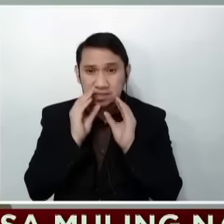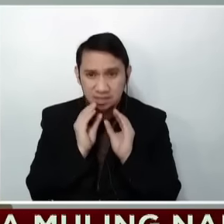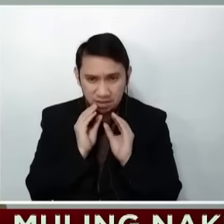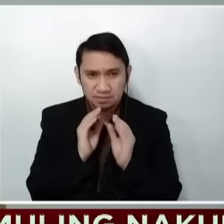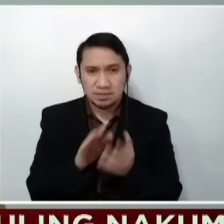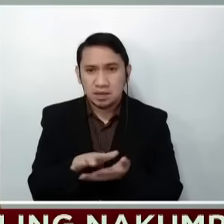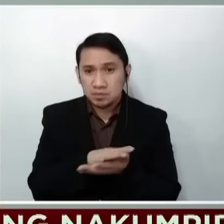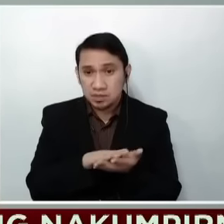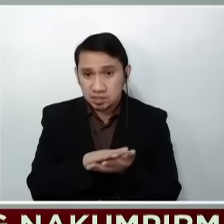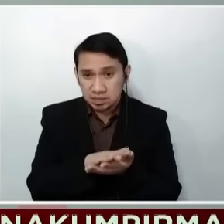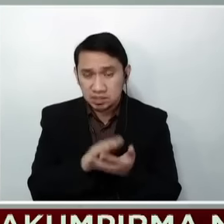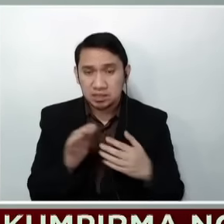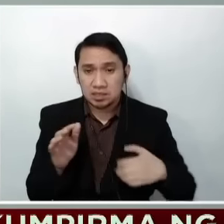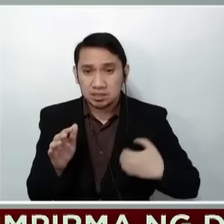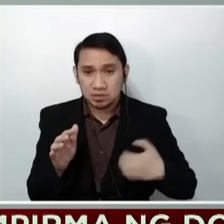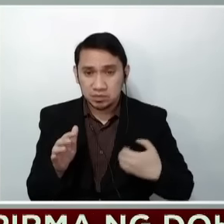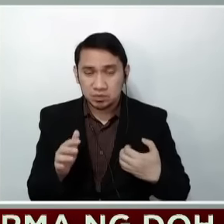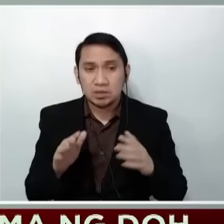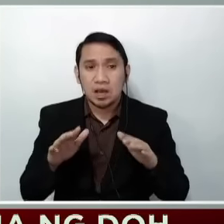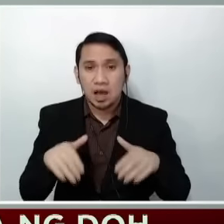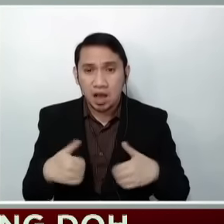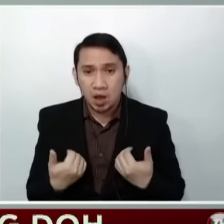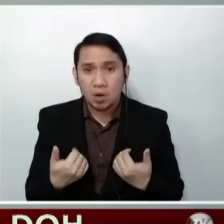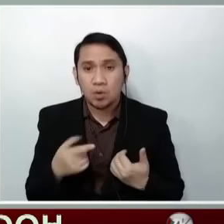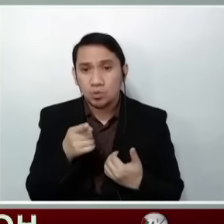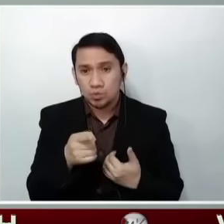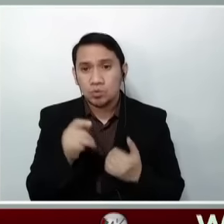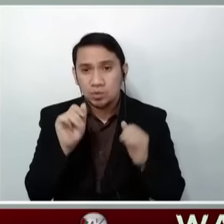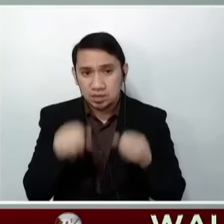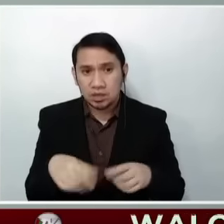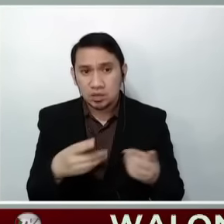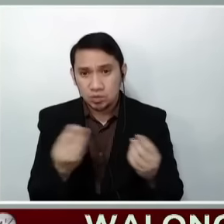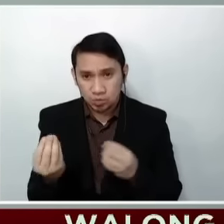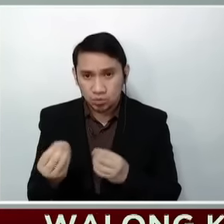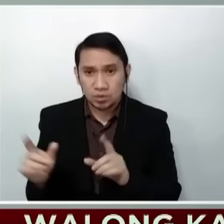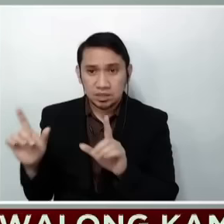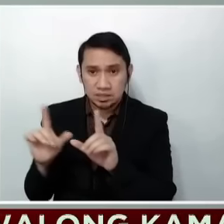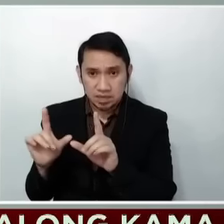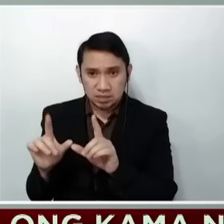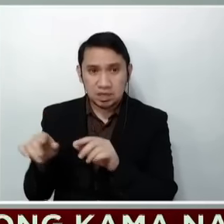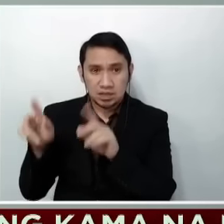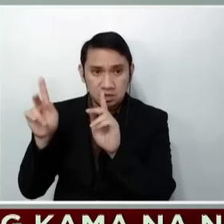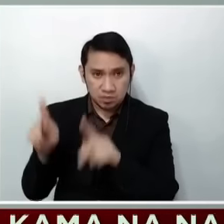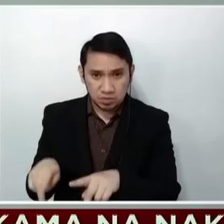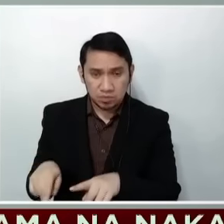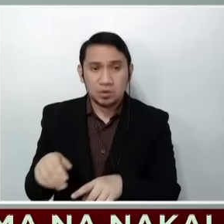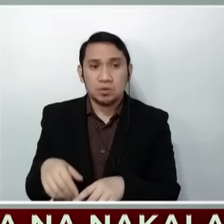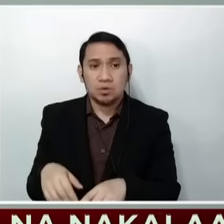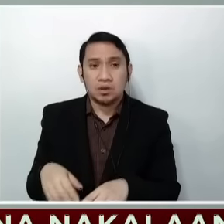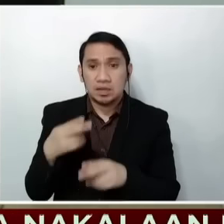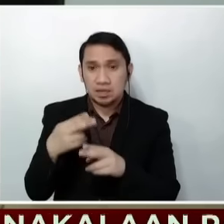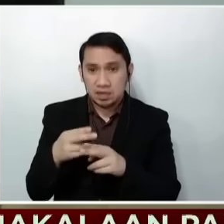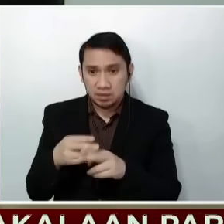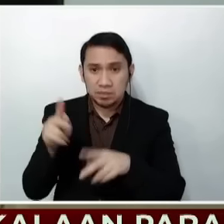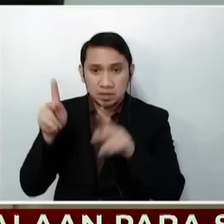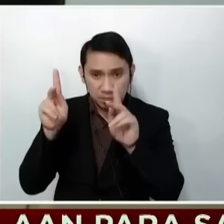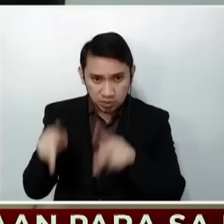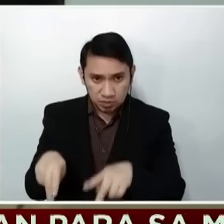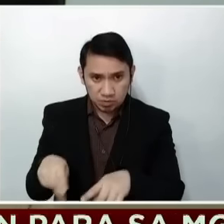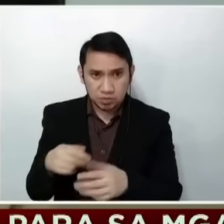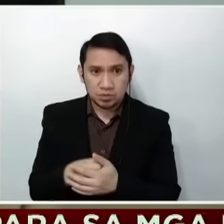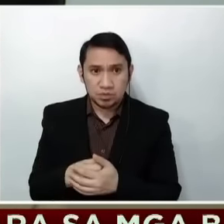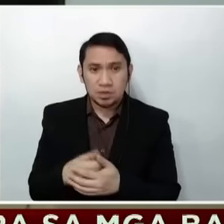how can you do this thing? Lisensya ng tao, pangalan ng tao, mabigat